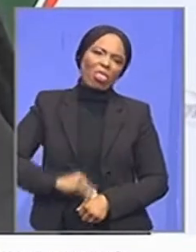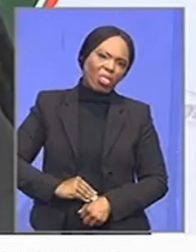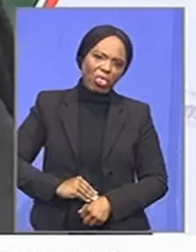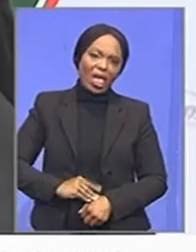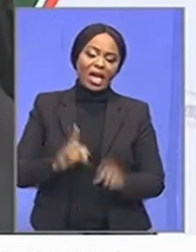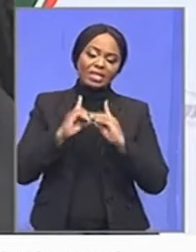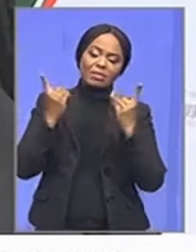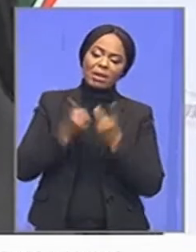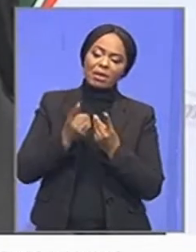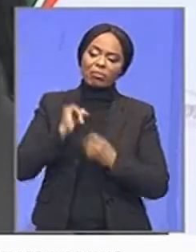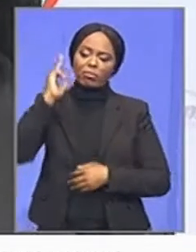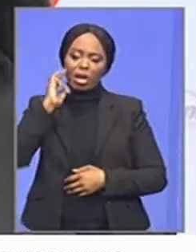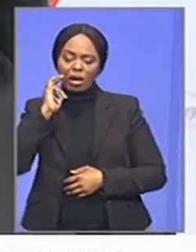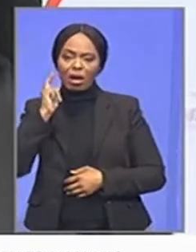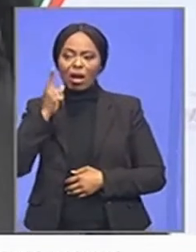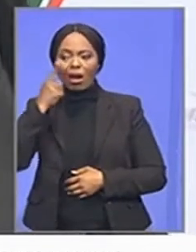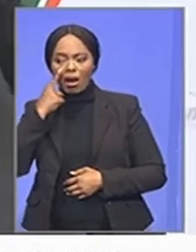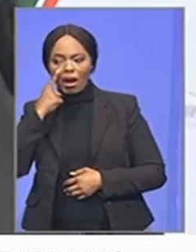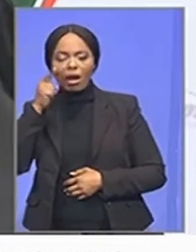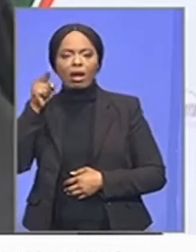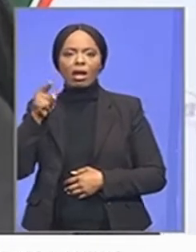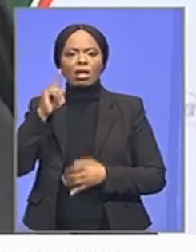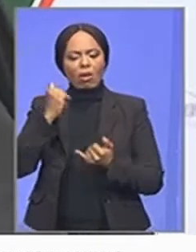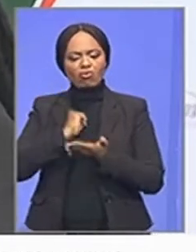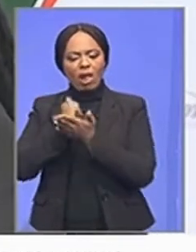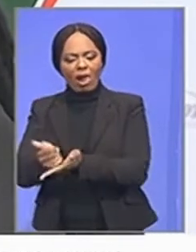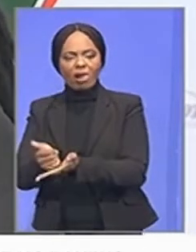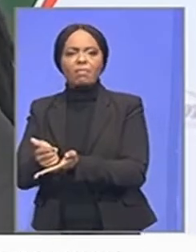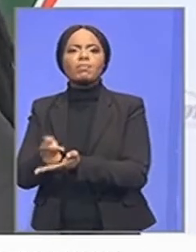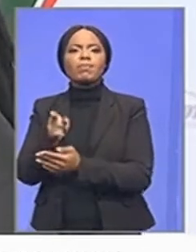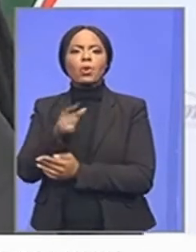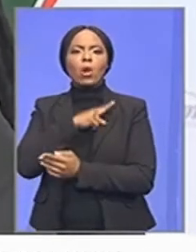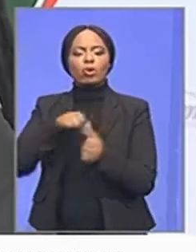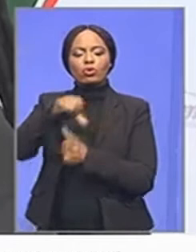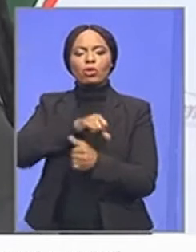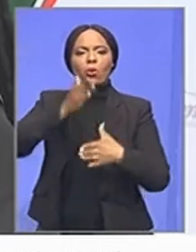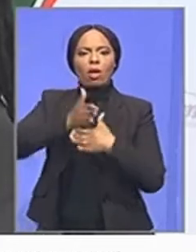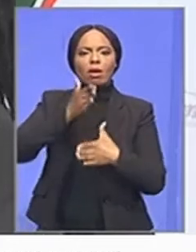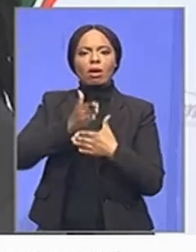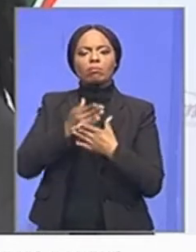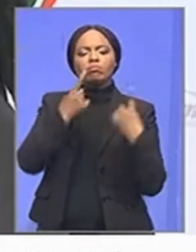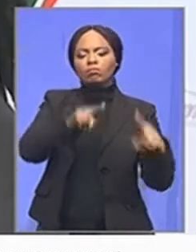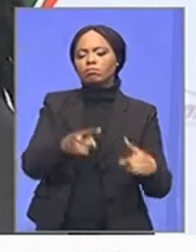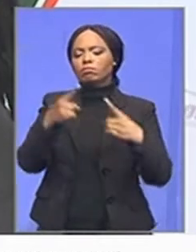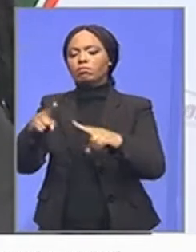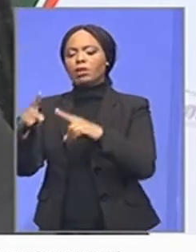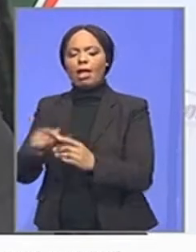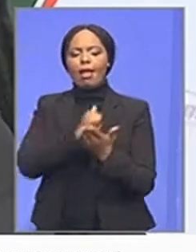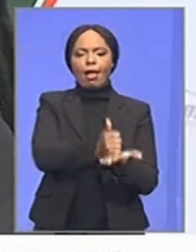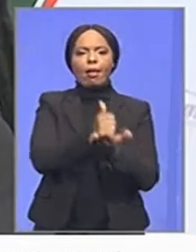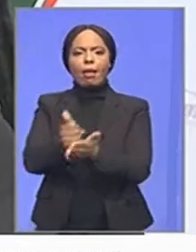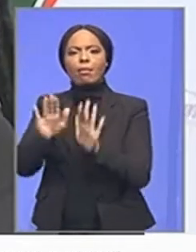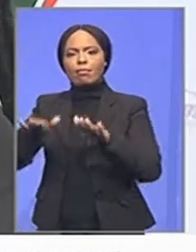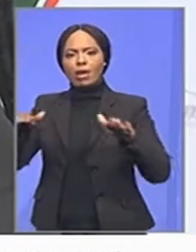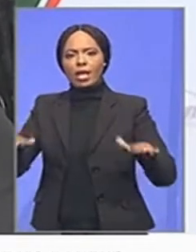tshwanang le eo, se re se dirang gore ra ba thusa, di-social workers tsa rona di teng, di kgona go ba thusa bana ba. Re na le di-centera